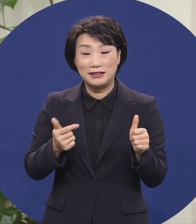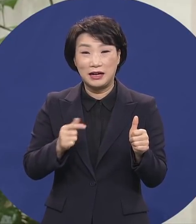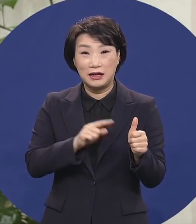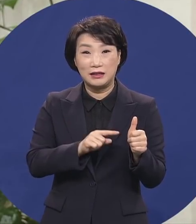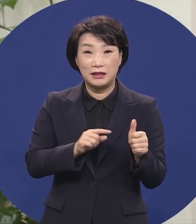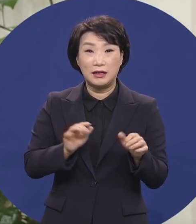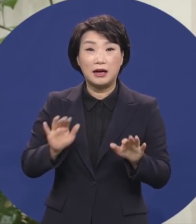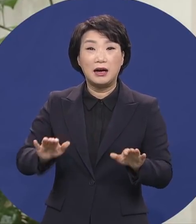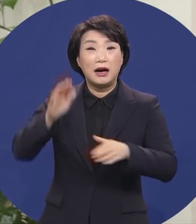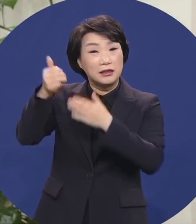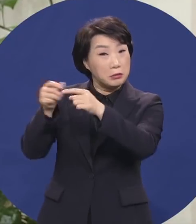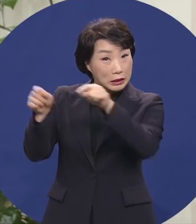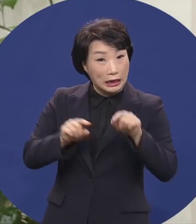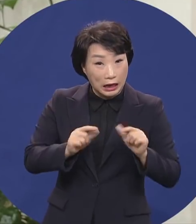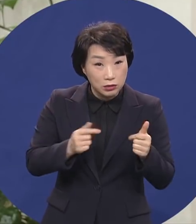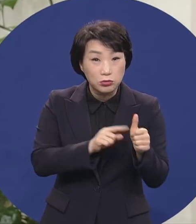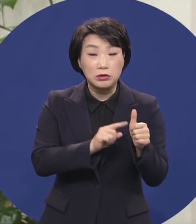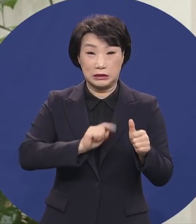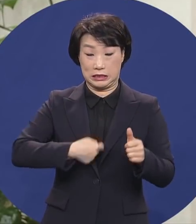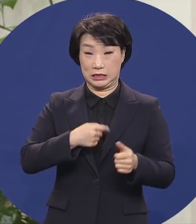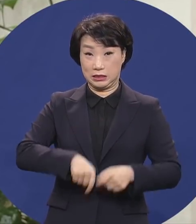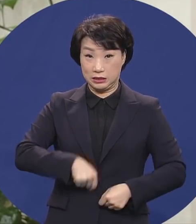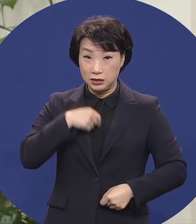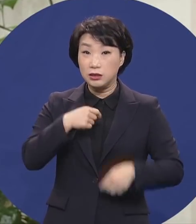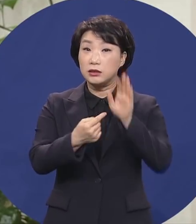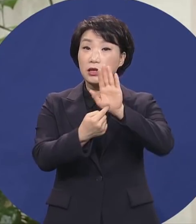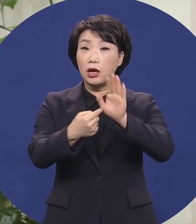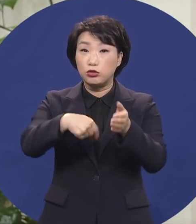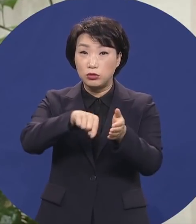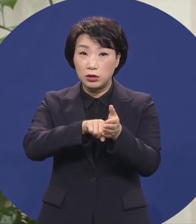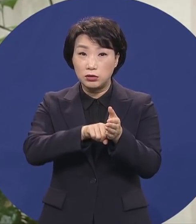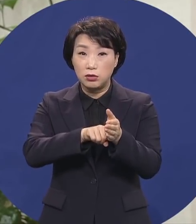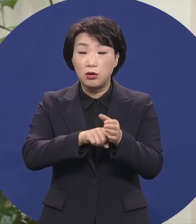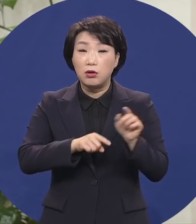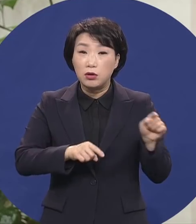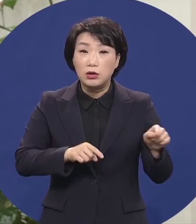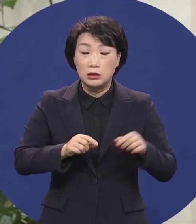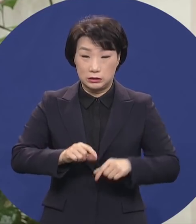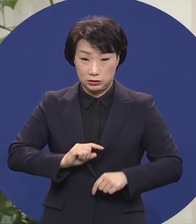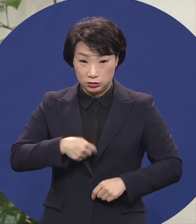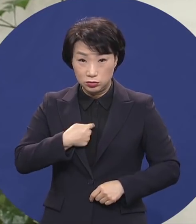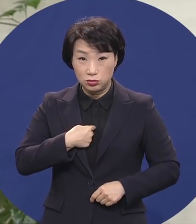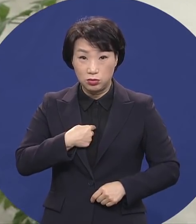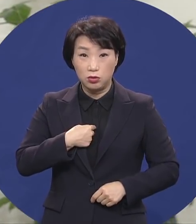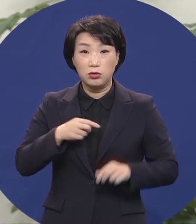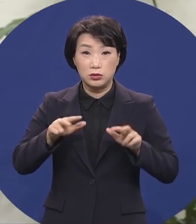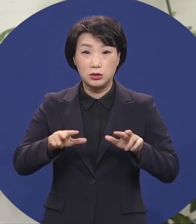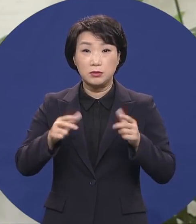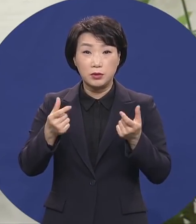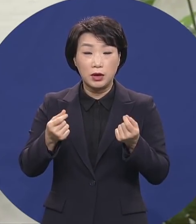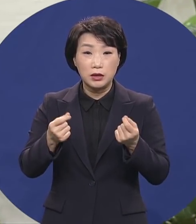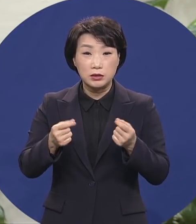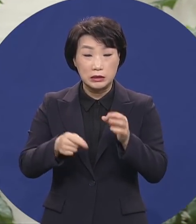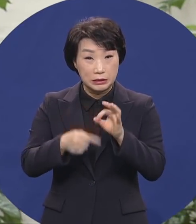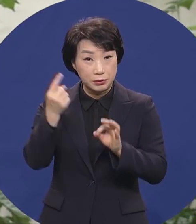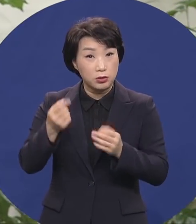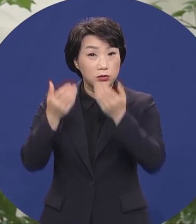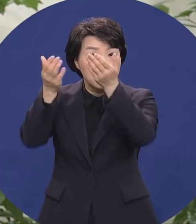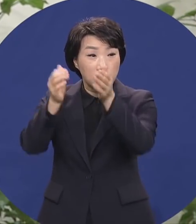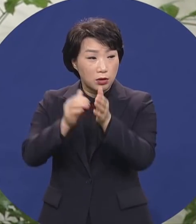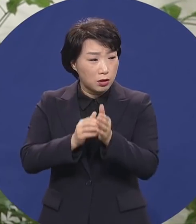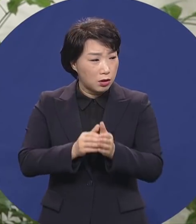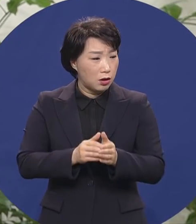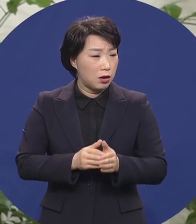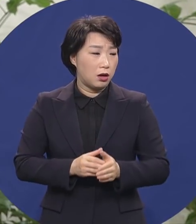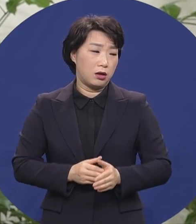하나님이 아니고 내 의를 드러내기 위해서 내 스스로 그렇게 10의 1조를